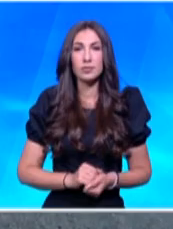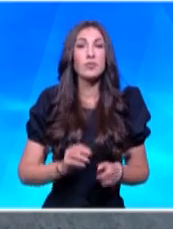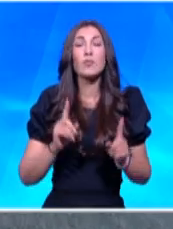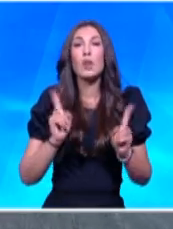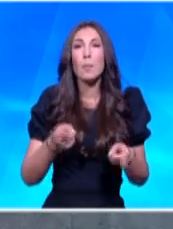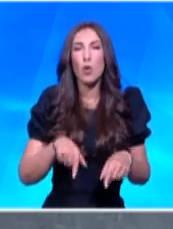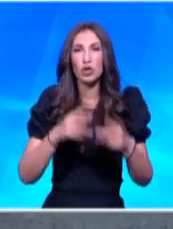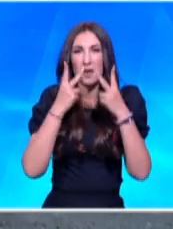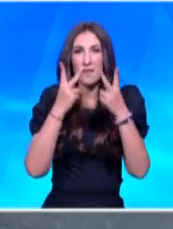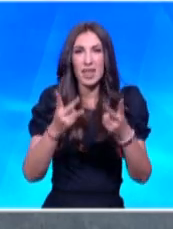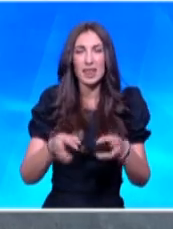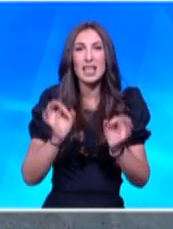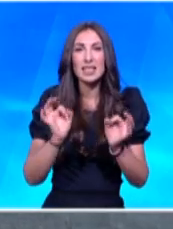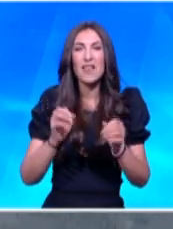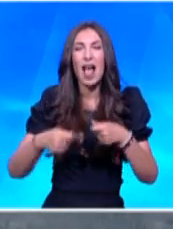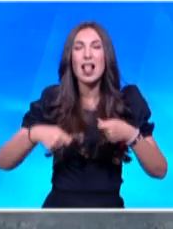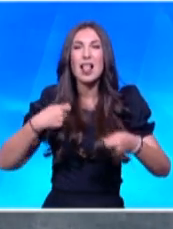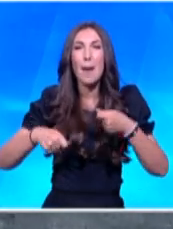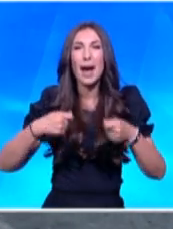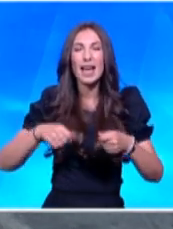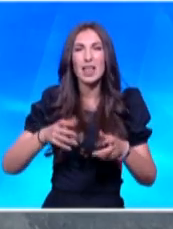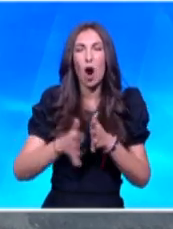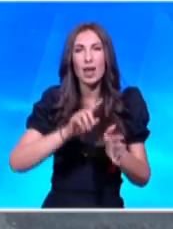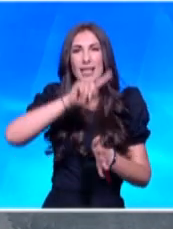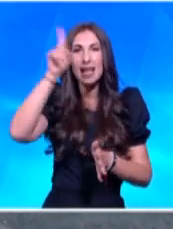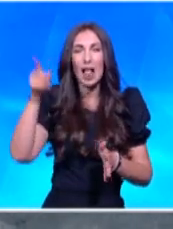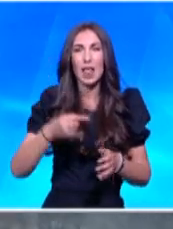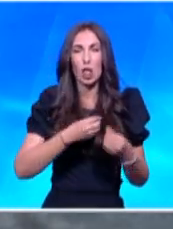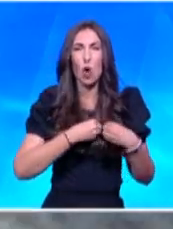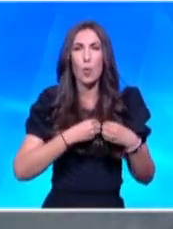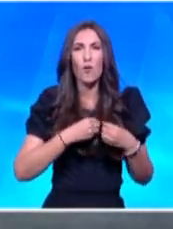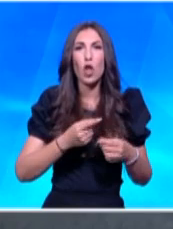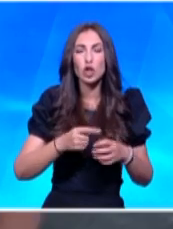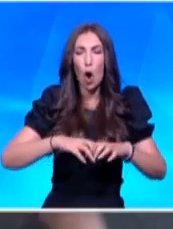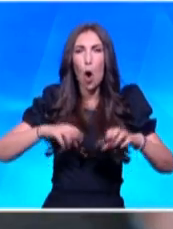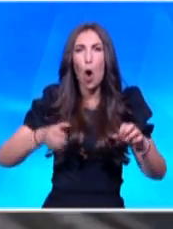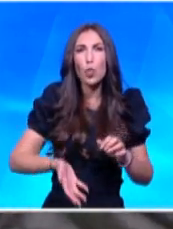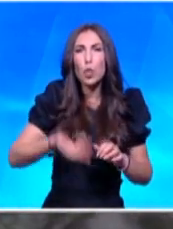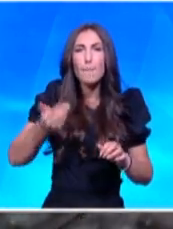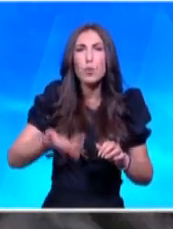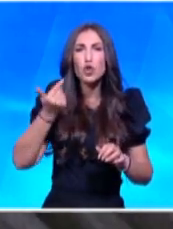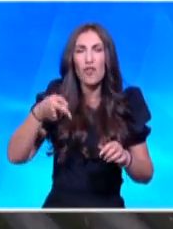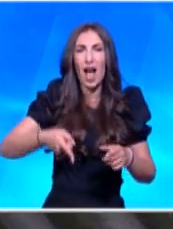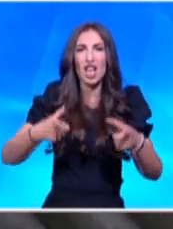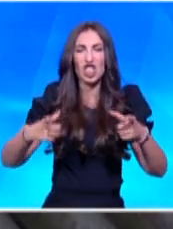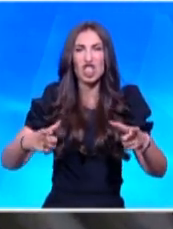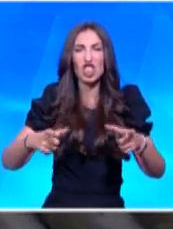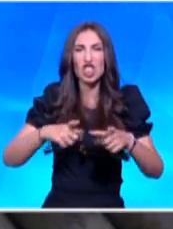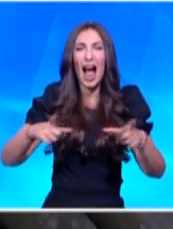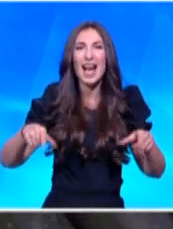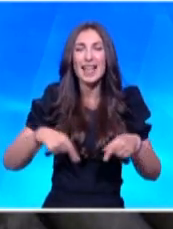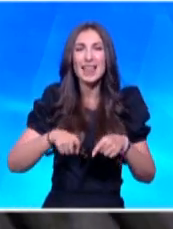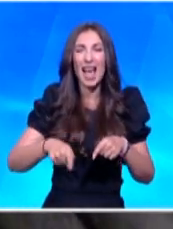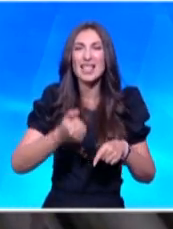Както може да видите, ето с такива ламарини хората през целия ден тук, доброволци, отпушваха ето тази шахта в село